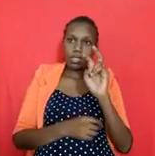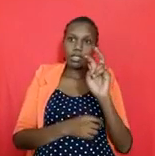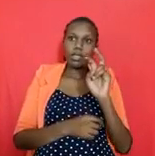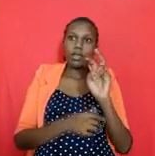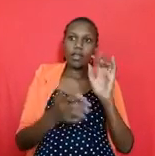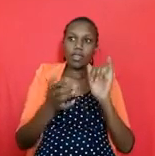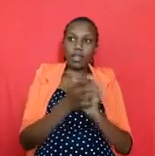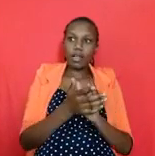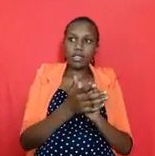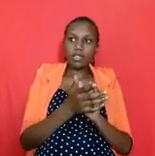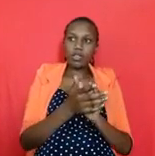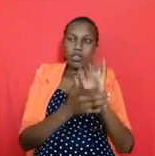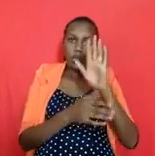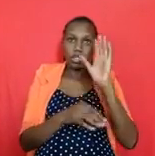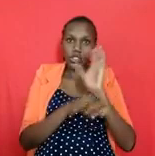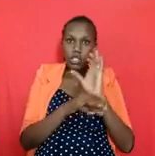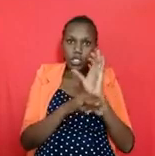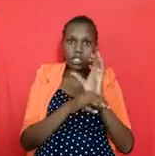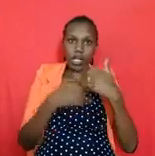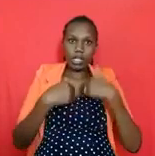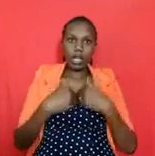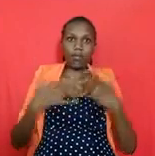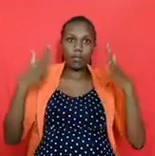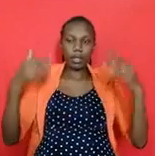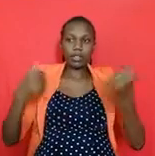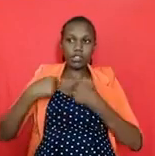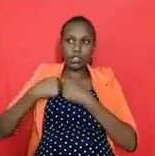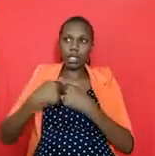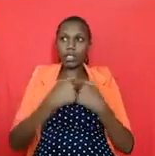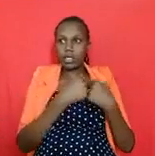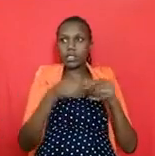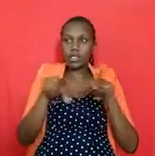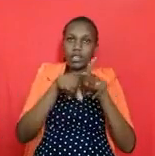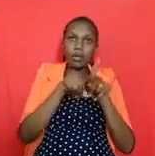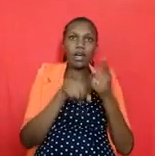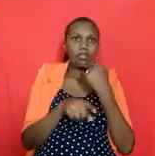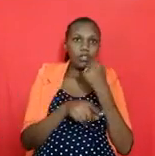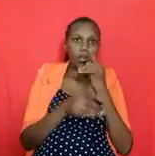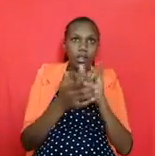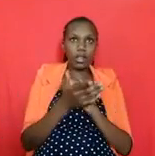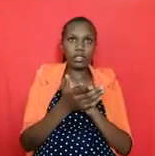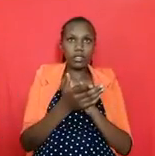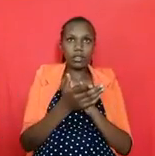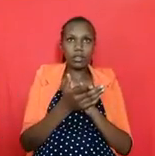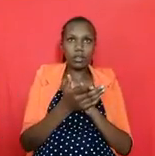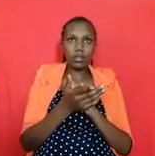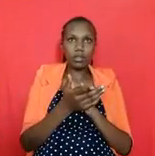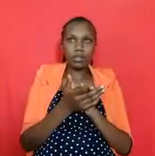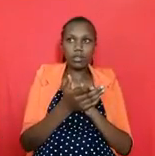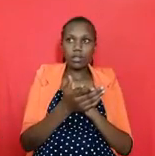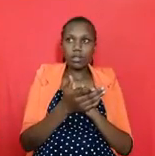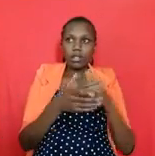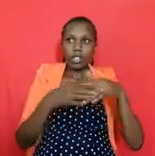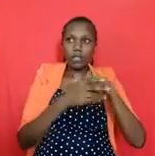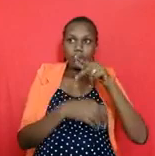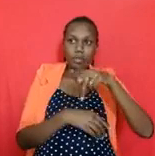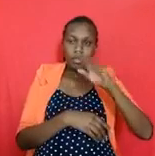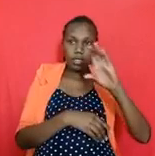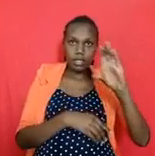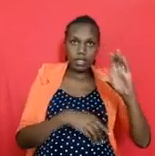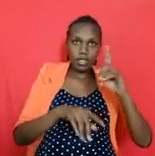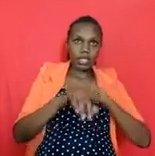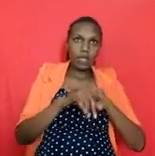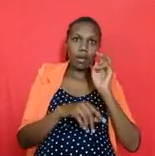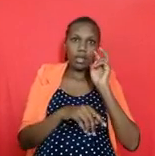ona kanitha wanyu nĩ ũraheire a very big challenge o ta ũguo treasure aiga na nĩ ndagwetire thĩinĩ wa PCC rĩrĩa